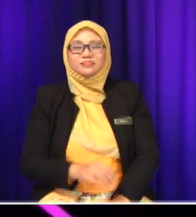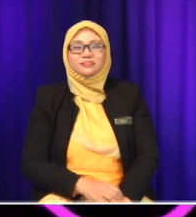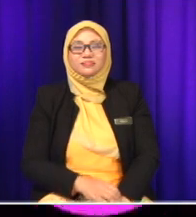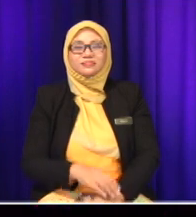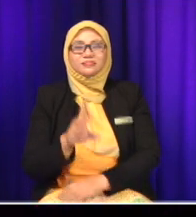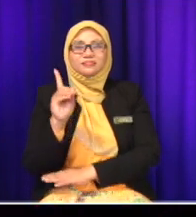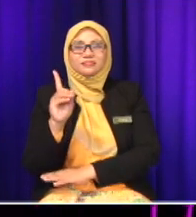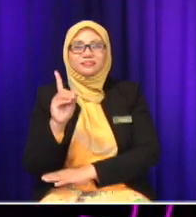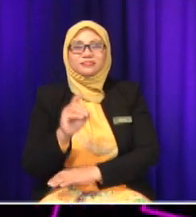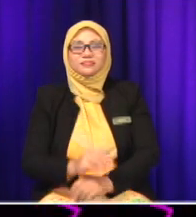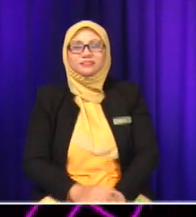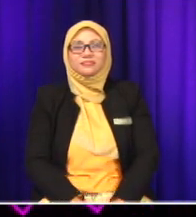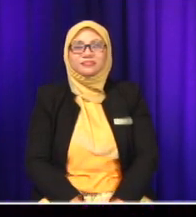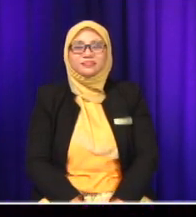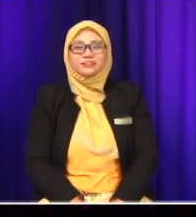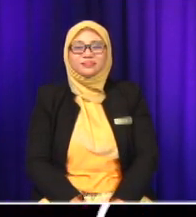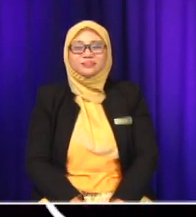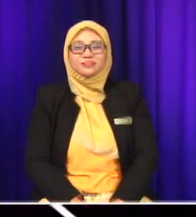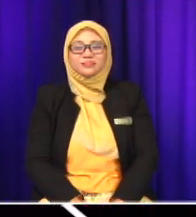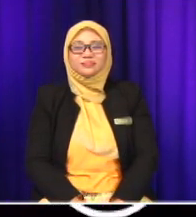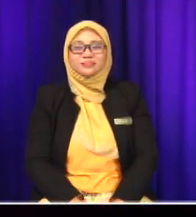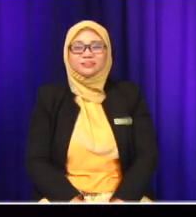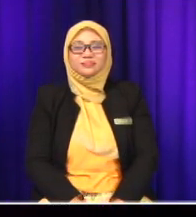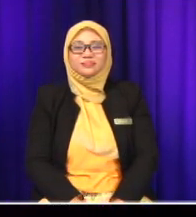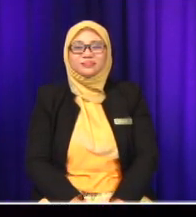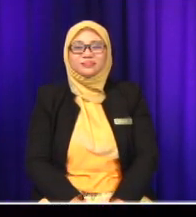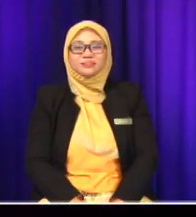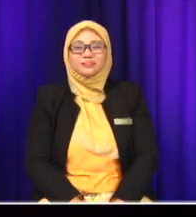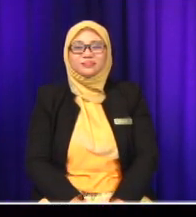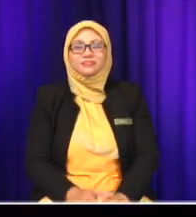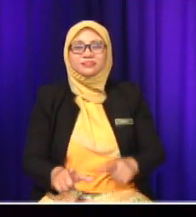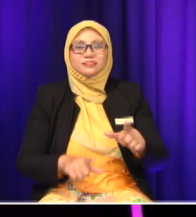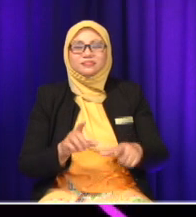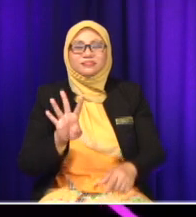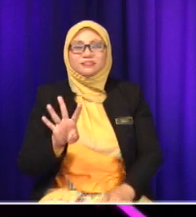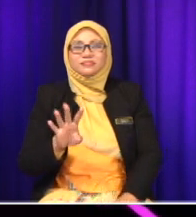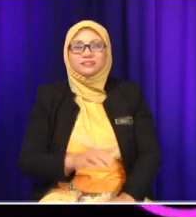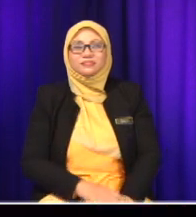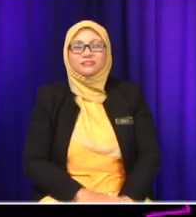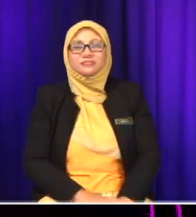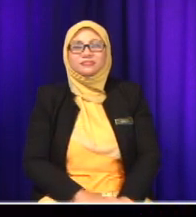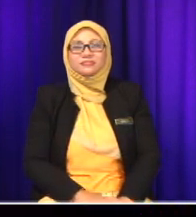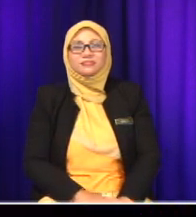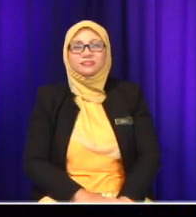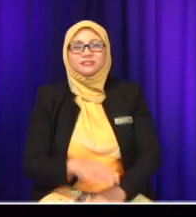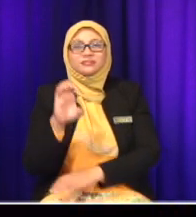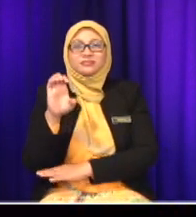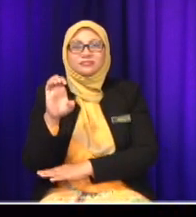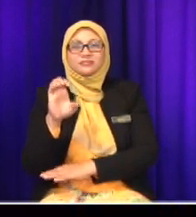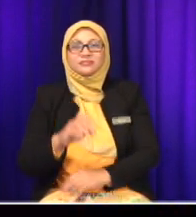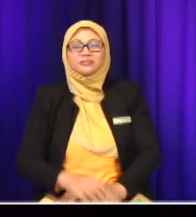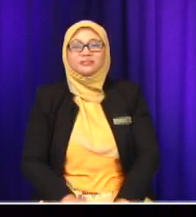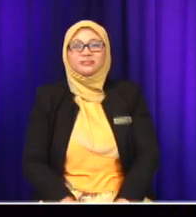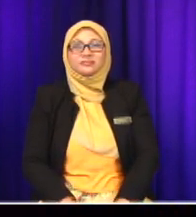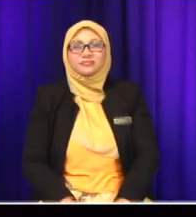B Langkah ketiga D merombak bahagian atas Enjin betul mm langkah keempat e langkah keempat